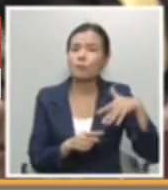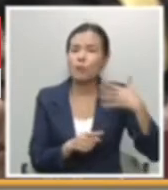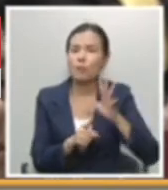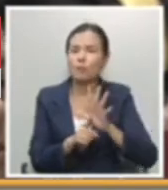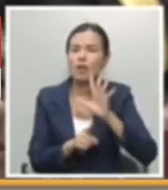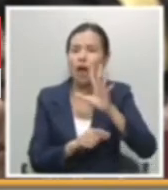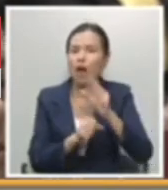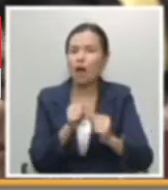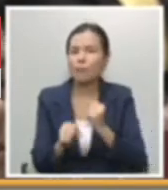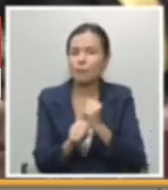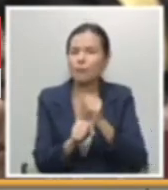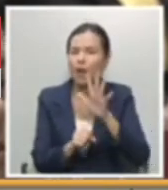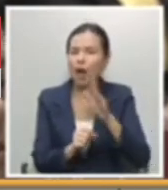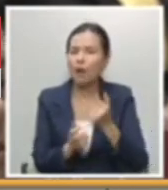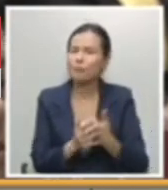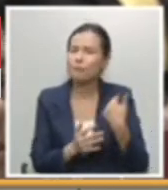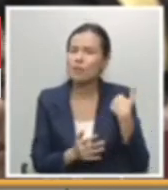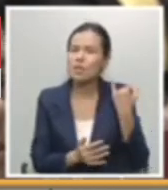ไร